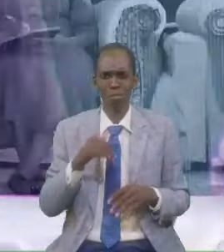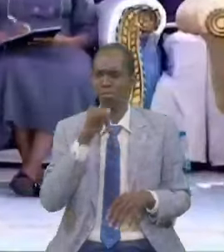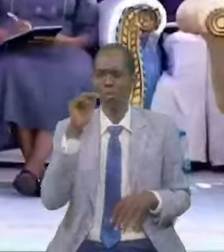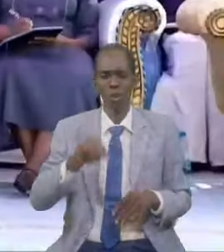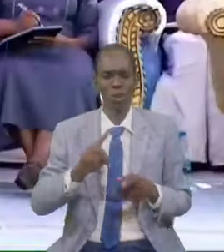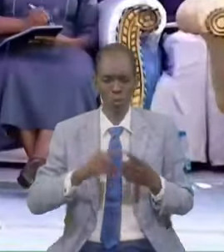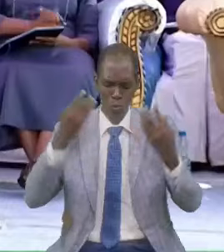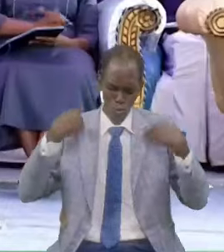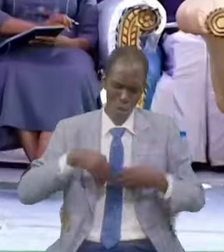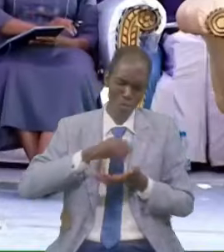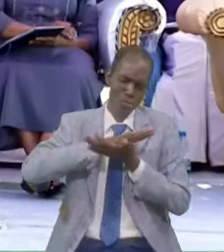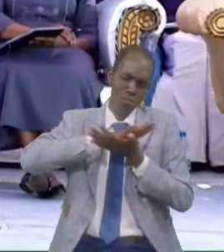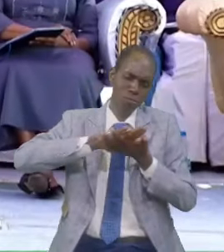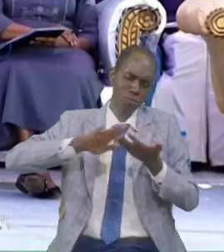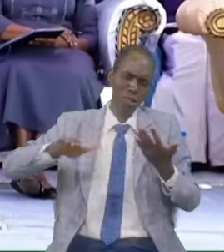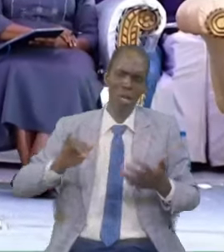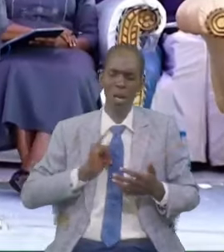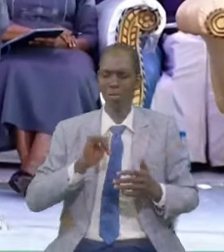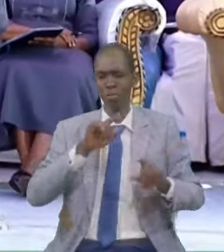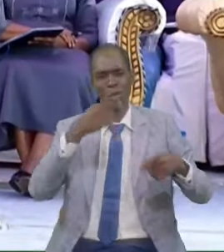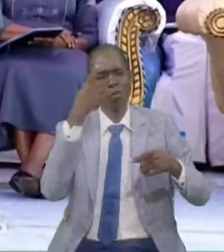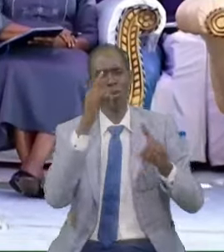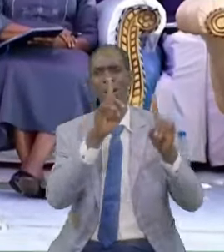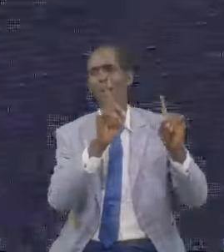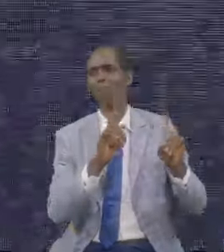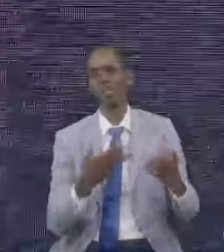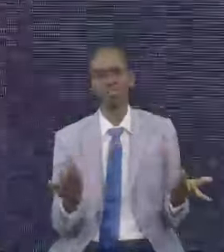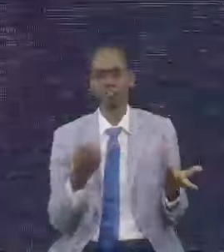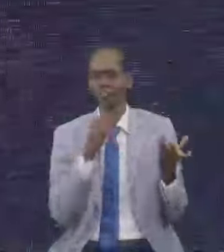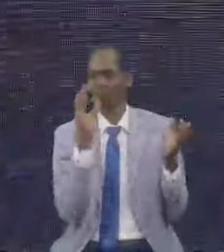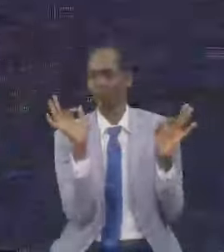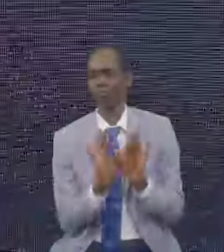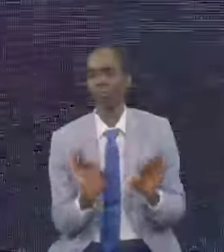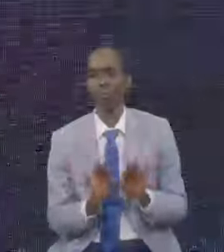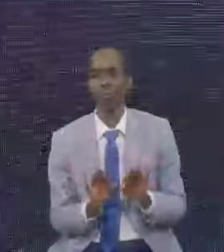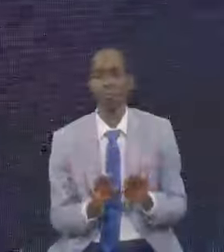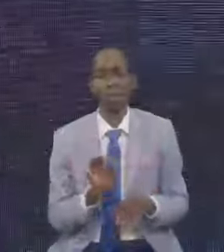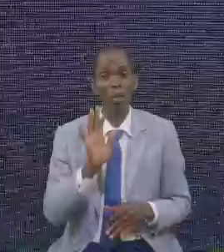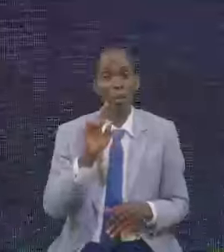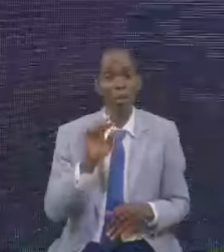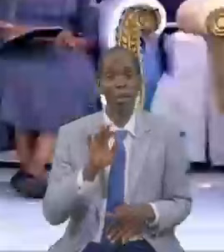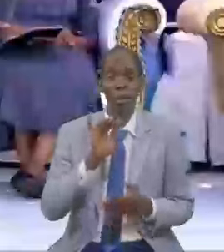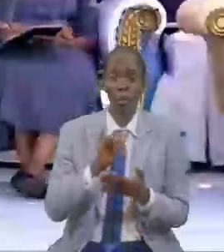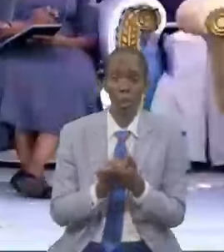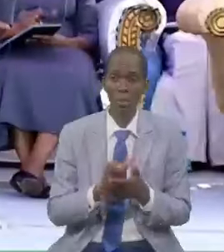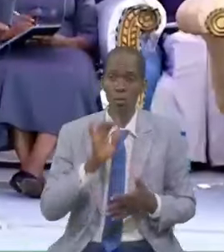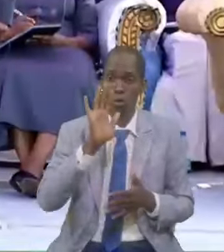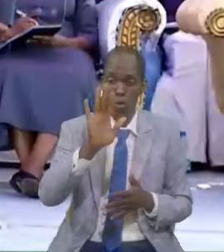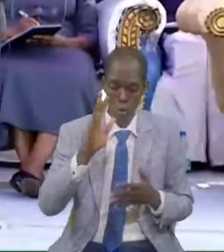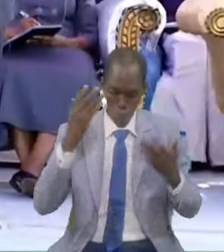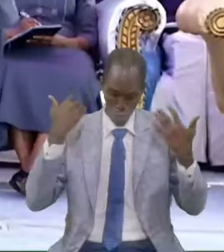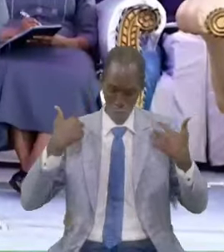exam. మీరు అనుకోవచ్చుంది మంచిగా దుస్తులు వేసుకోవాల్సిన పర్లేదు, ఎలా ఉన్నా పర్వాలేదు. That appearance affects your performance. ఏమండి ఆ